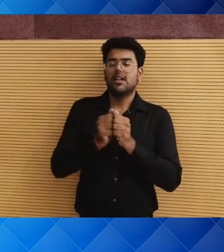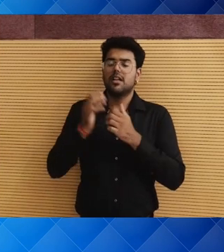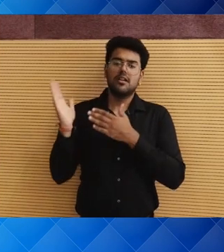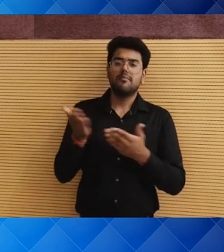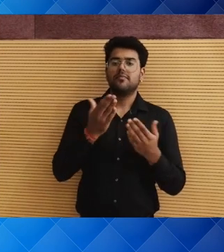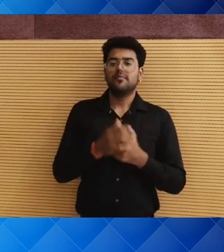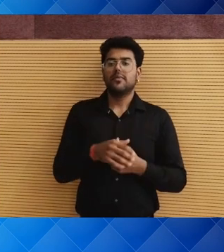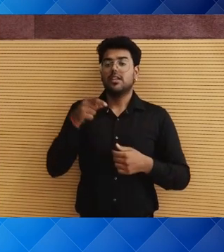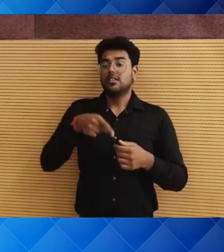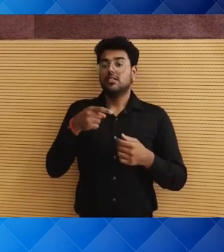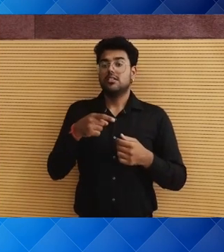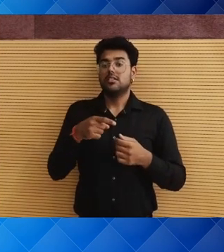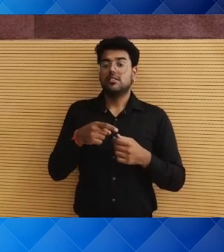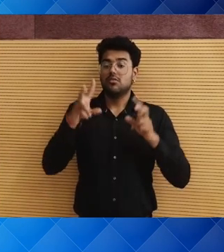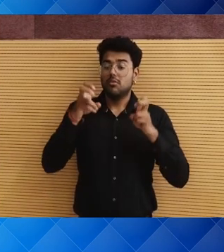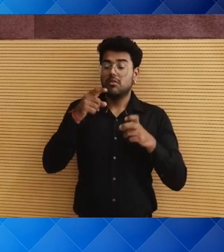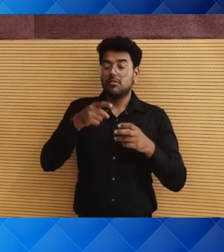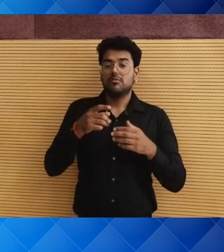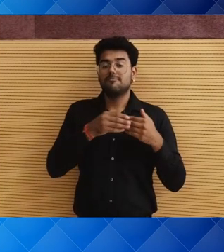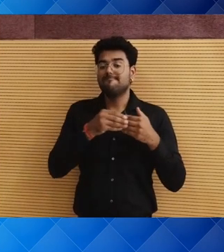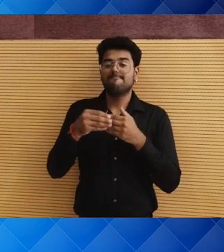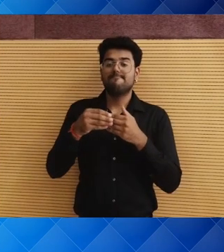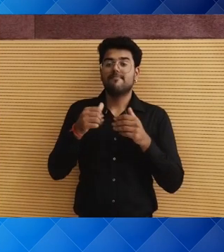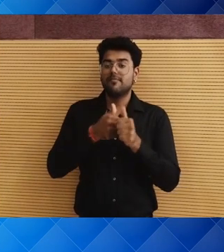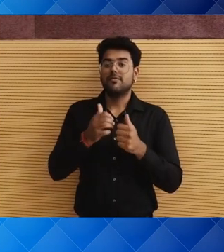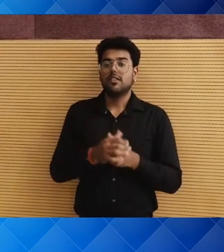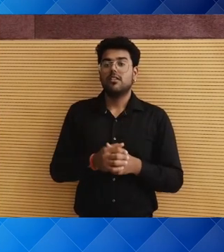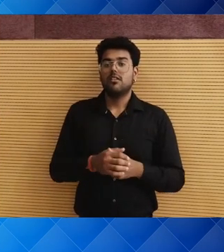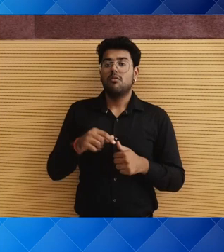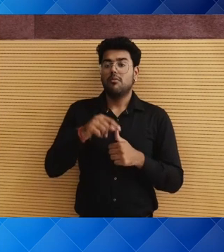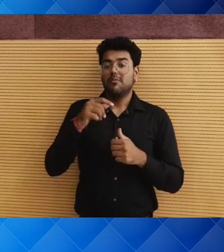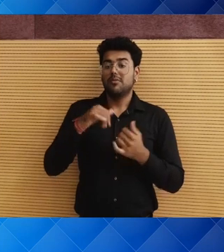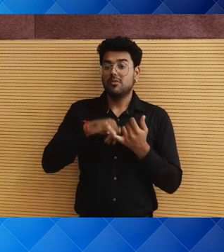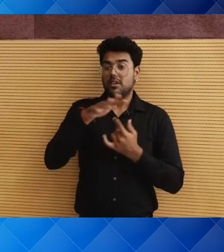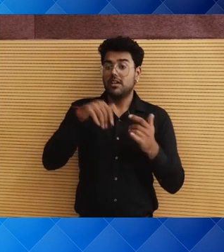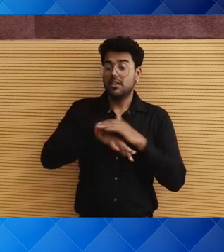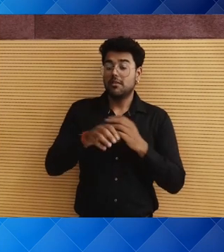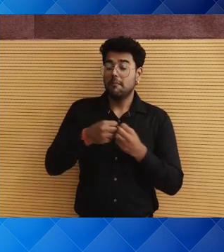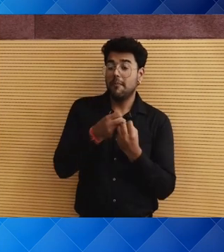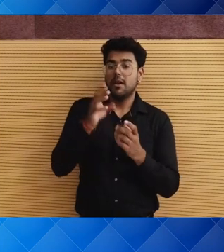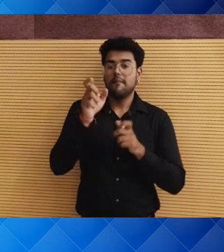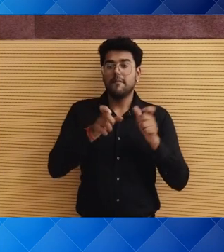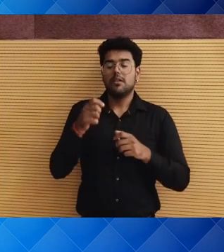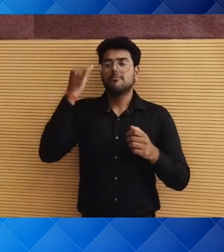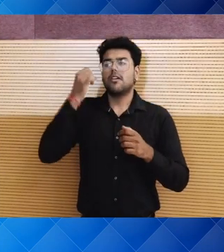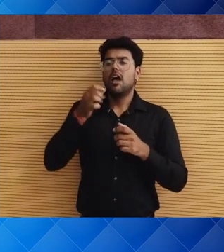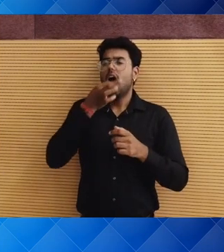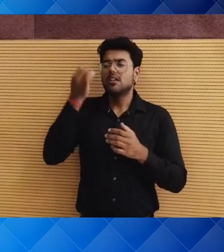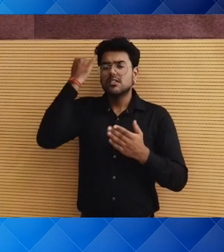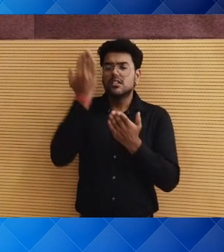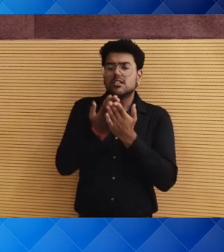को एक गति दें, समाज की सभी घटकों का परामर्श ले, सुझाव ले।